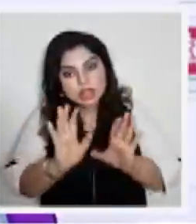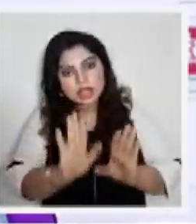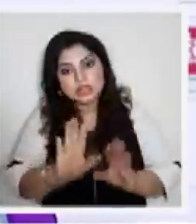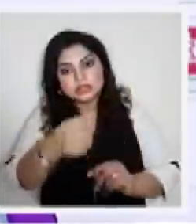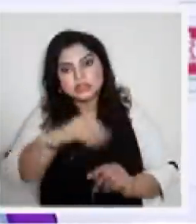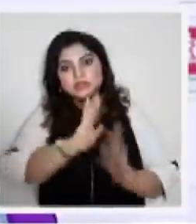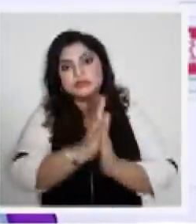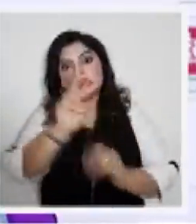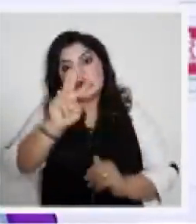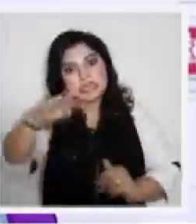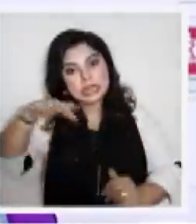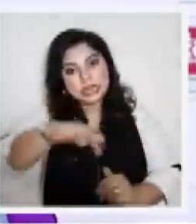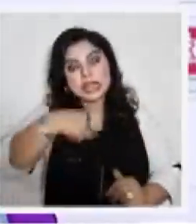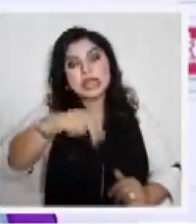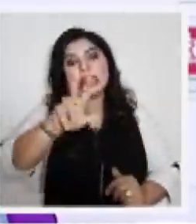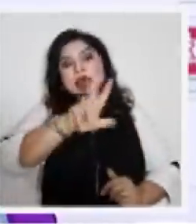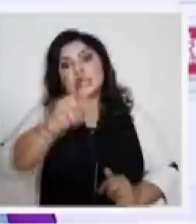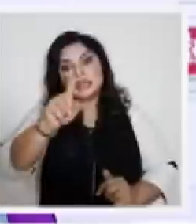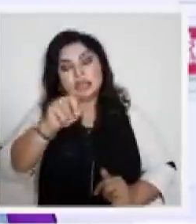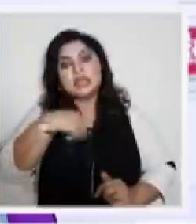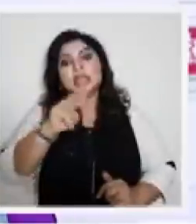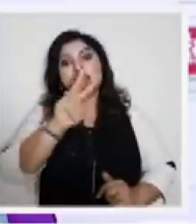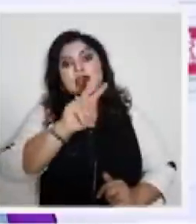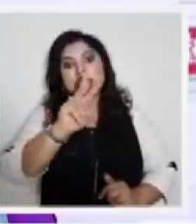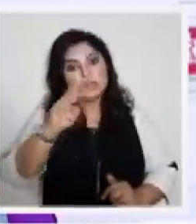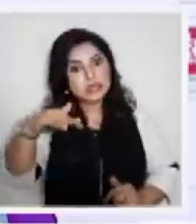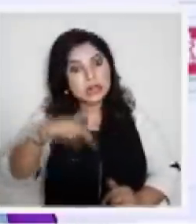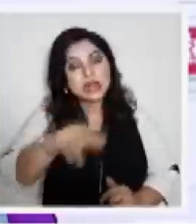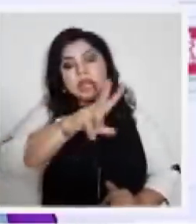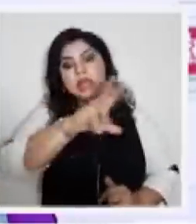যুক্ত হয়েছেন 2,600 জন, এ পর্যন্ত কোয়ারেন্টাইন